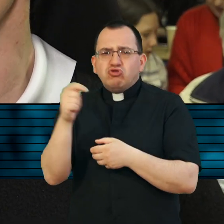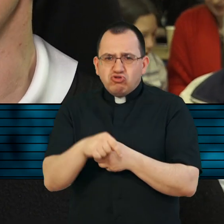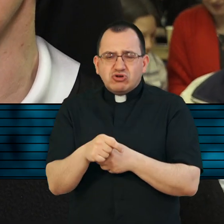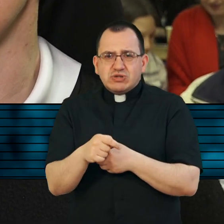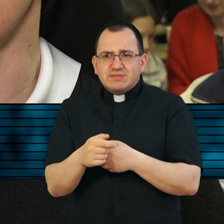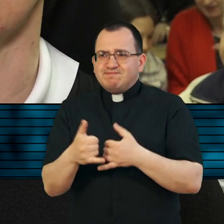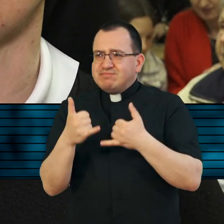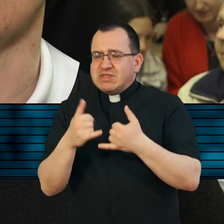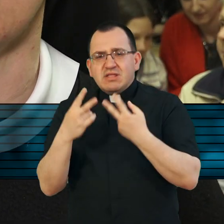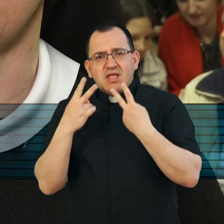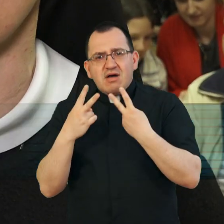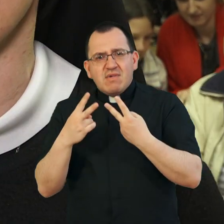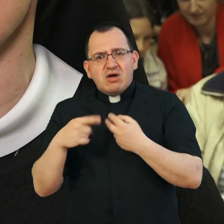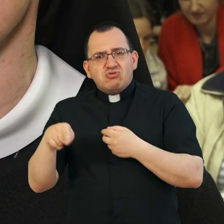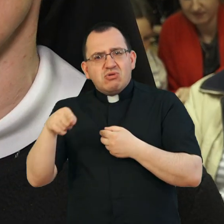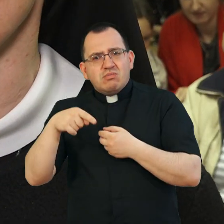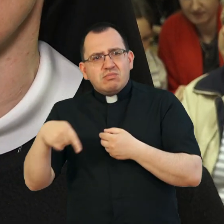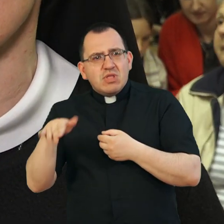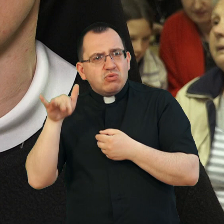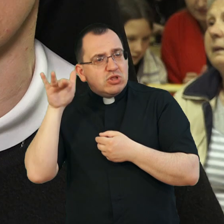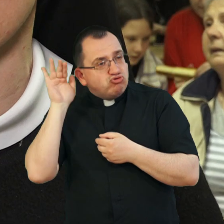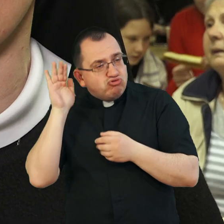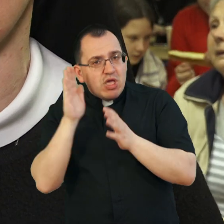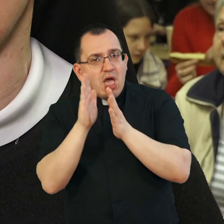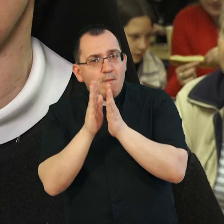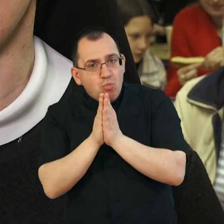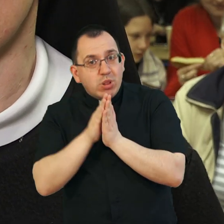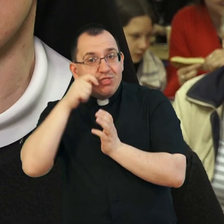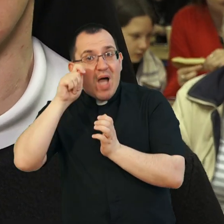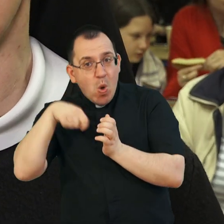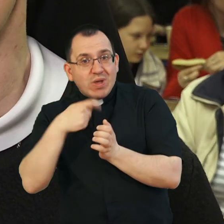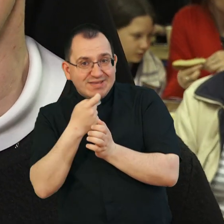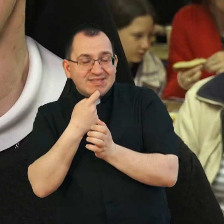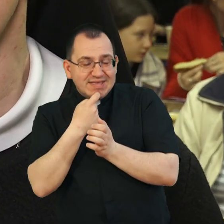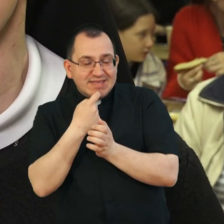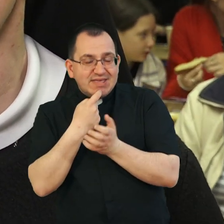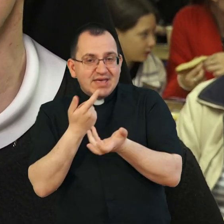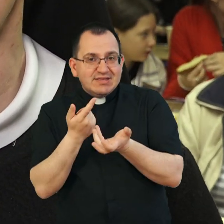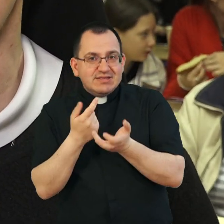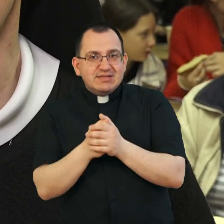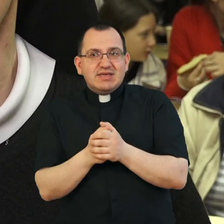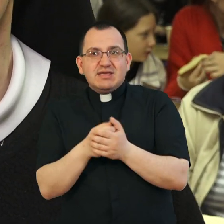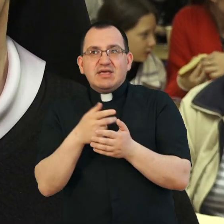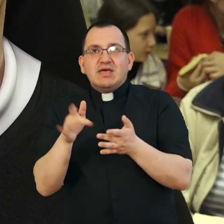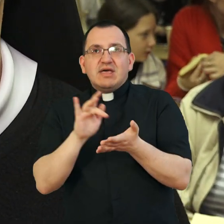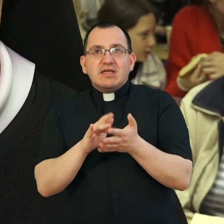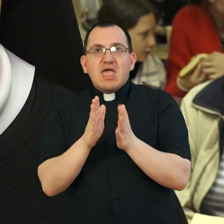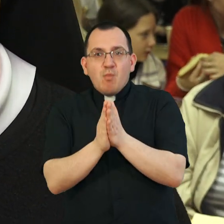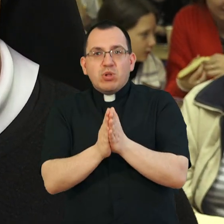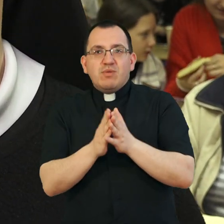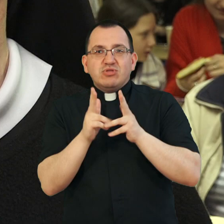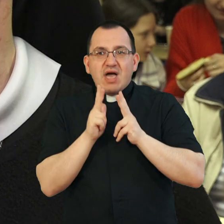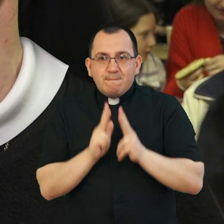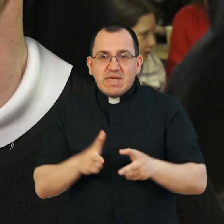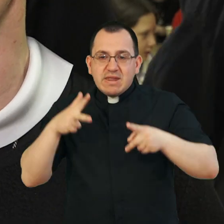sad jako bitno da oni čuje, pogotovo da čuju molitvu na svom jeziku u kojoj se govori za prestanak rata, za